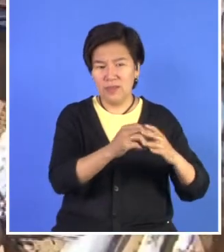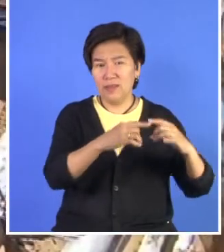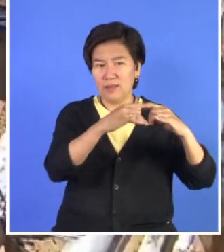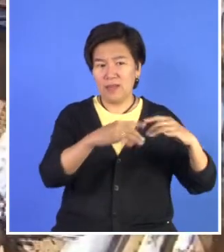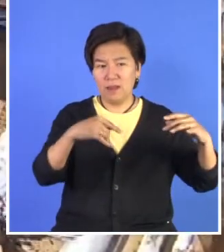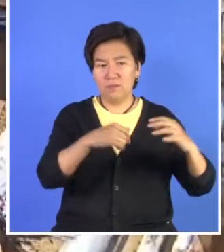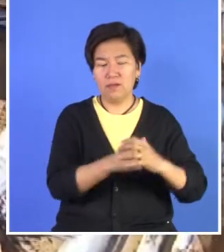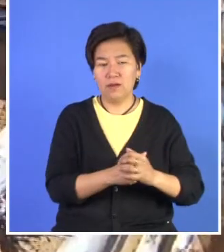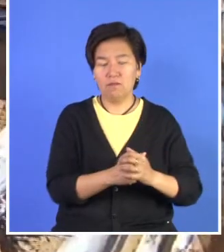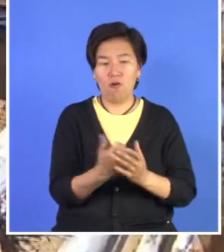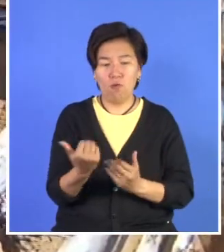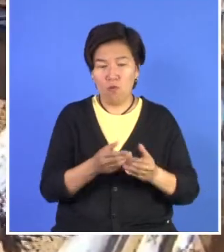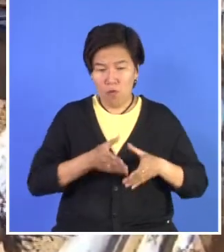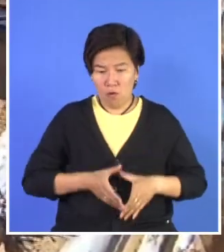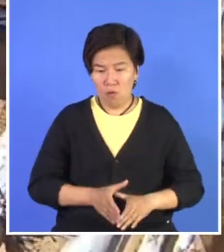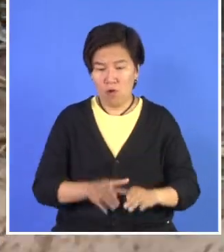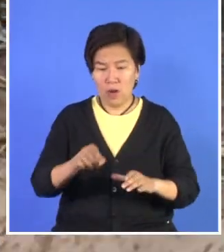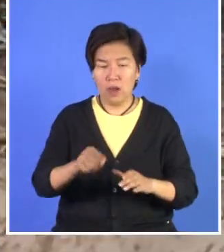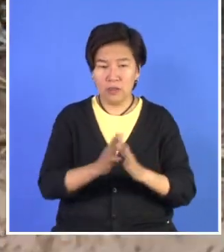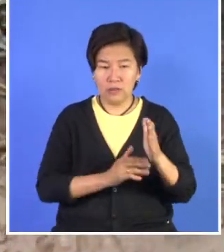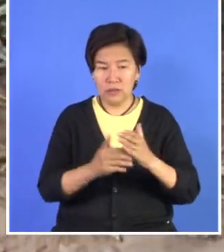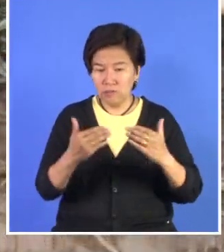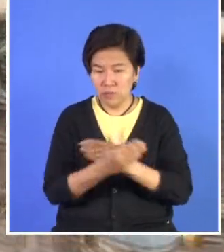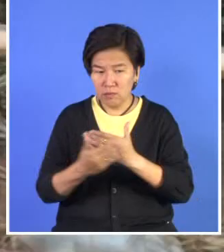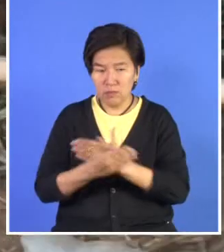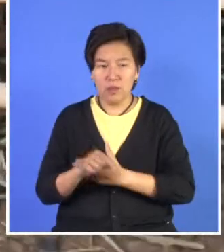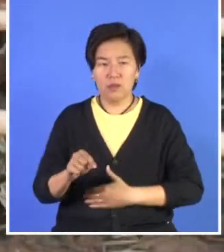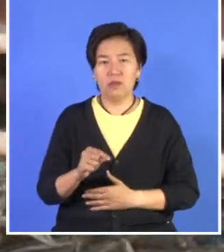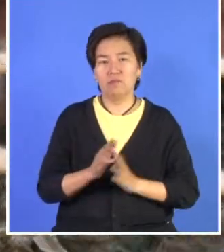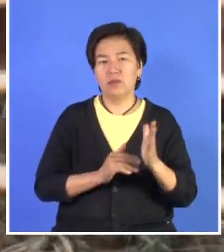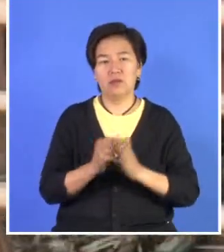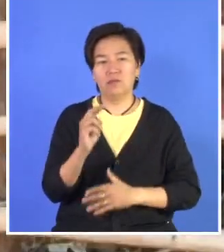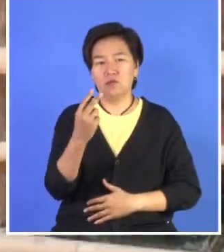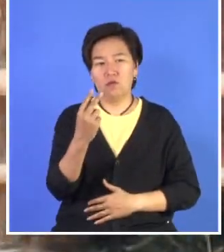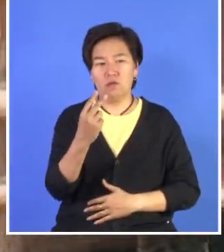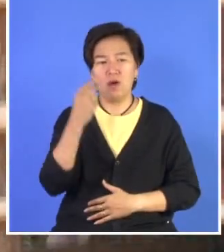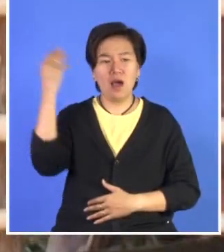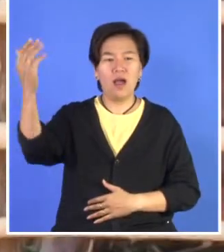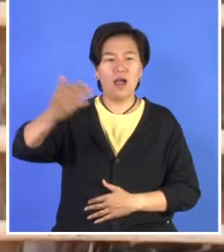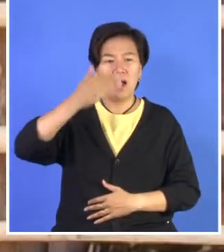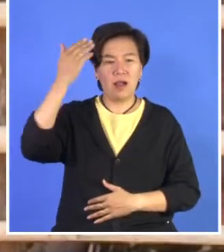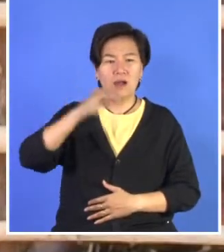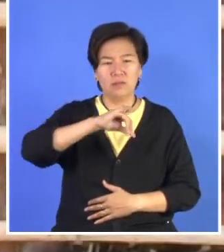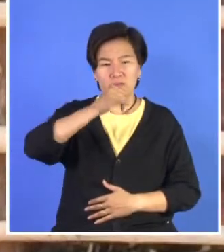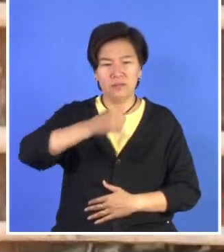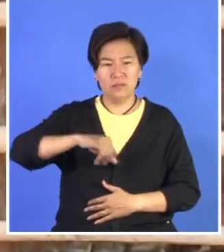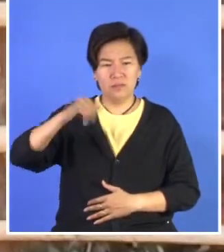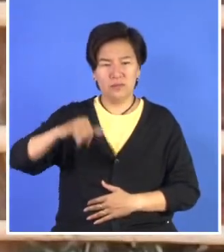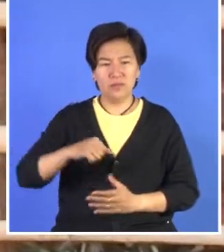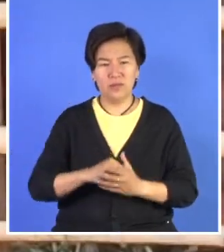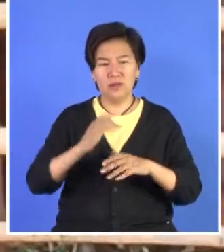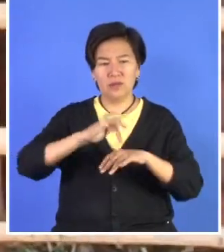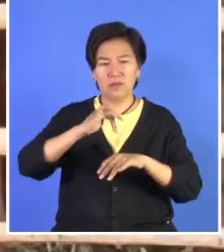อผสมกันเกิดลูกมาเป็นแสนสิริมันก็เลยกลายเป็นเป็นควายสองสีบวกกับสภาพอากาศที่เปลี่ยนแปลงมันก็ต้องมีการปรับตัวปรับสีผิว